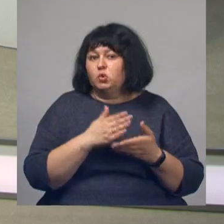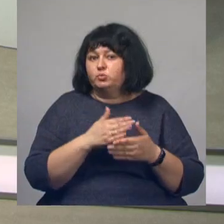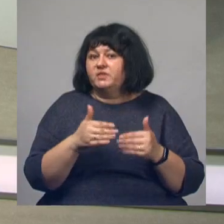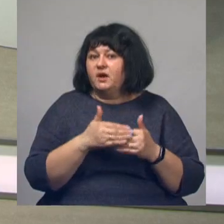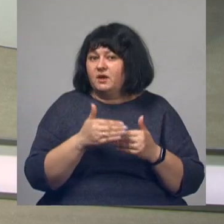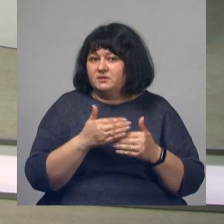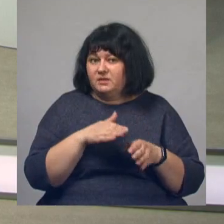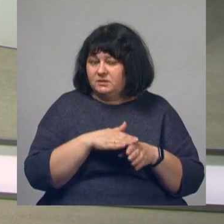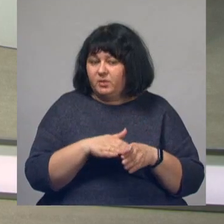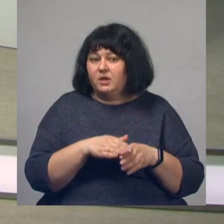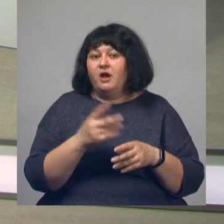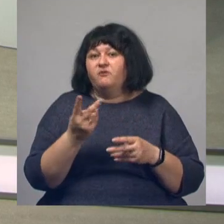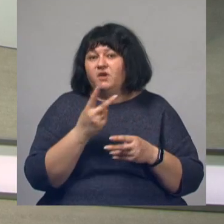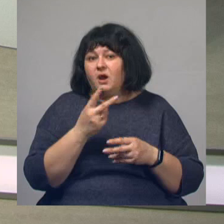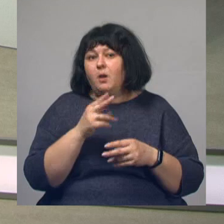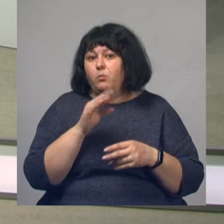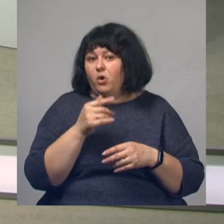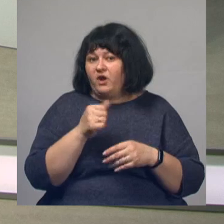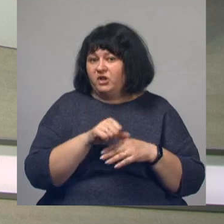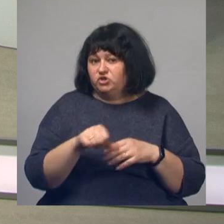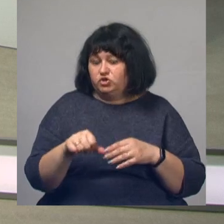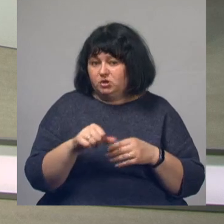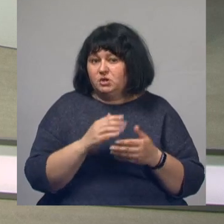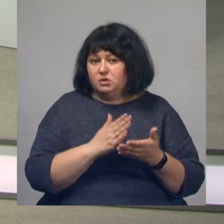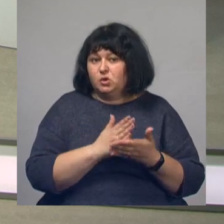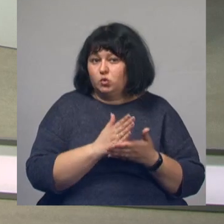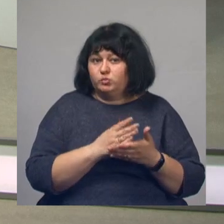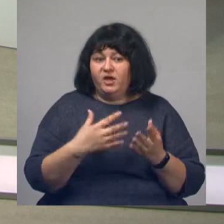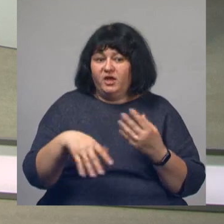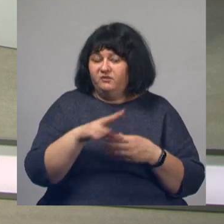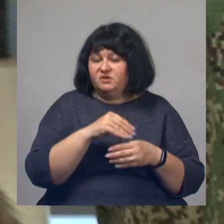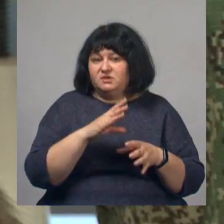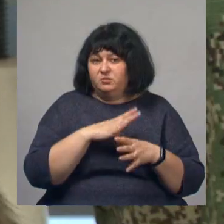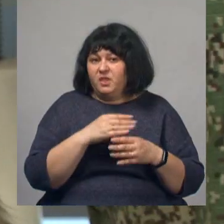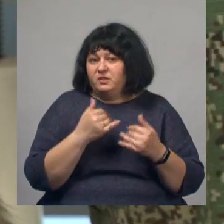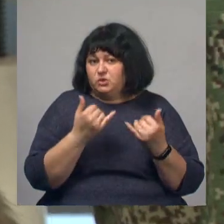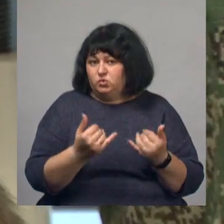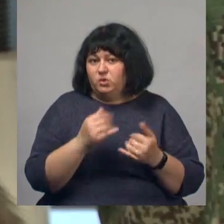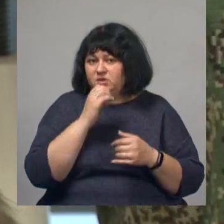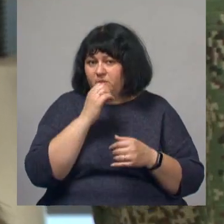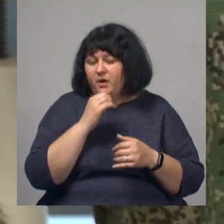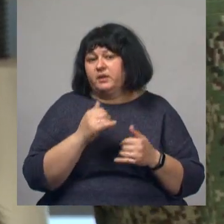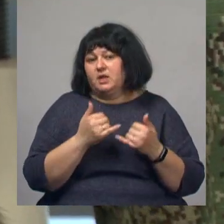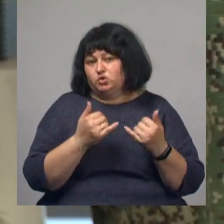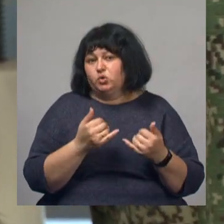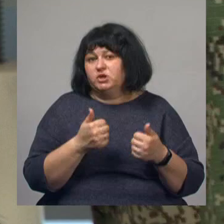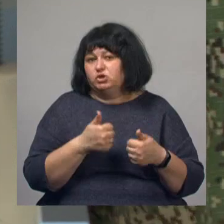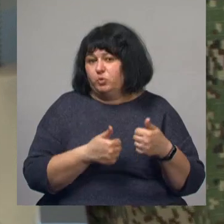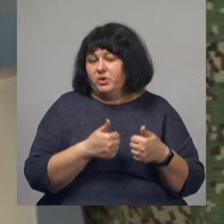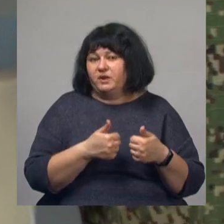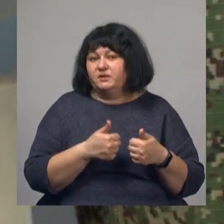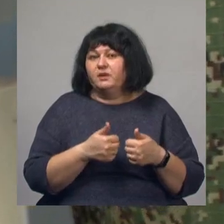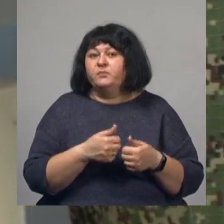А третье, значит, пограничной службы. Угу. Вот, и везде были достойные собаки, достойные соперники. Скажите, а как